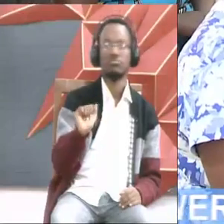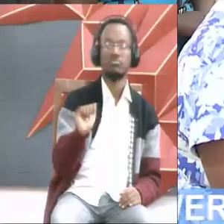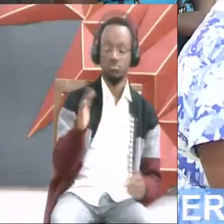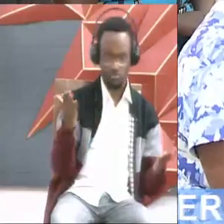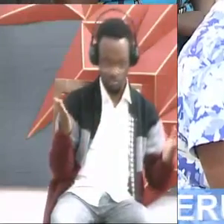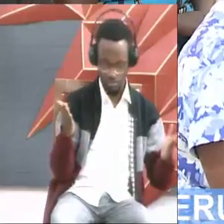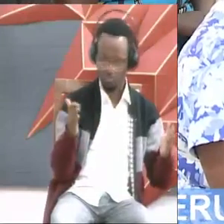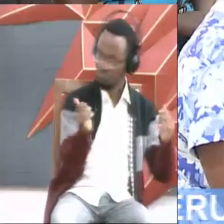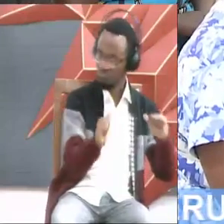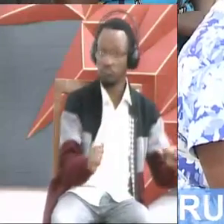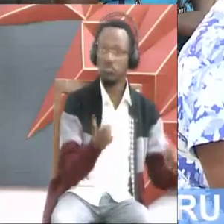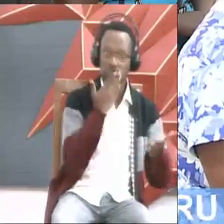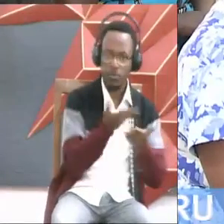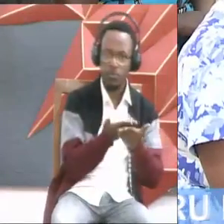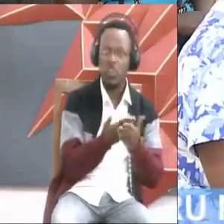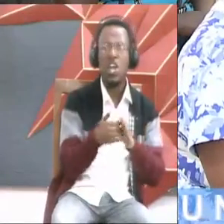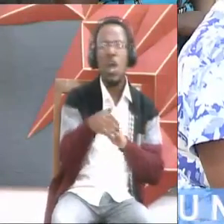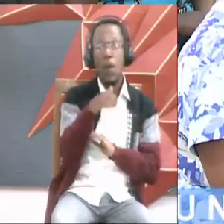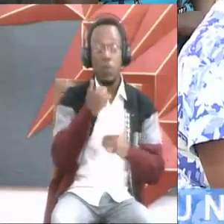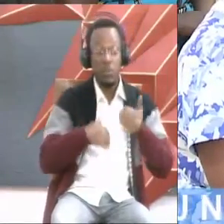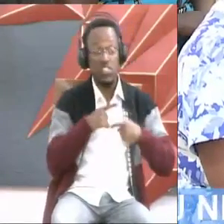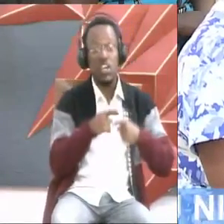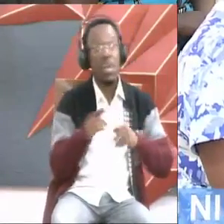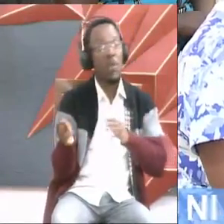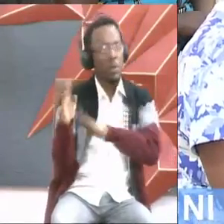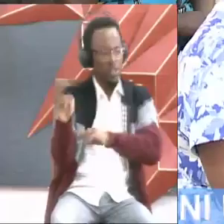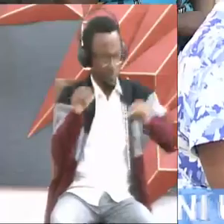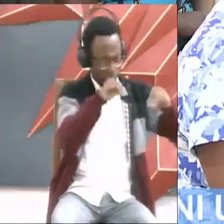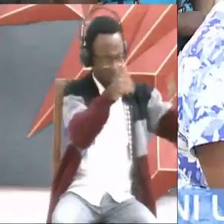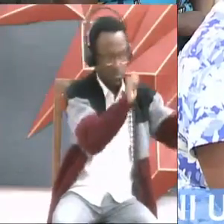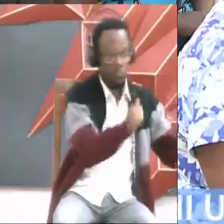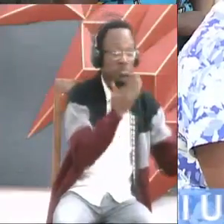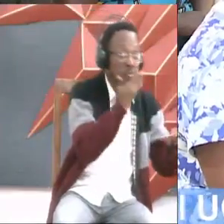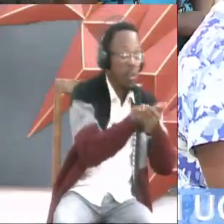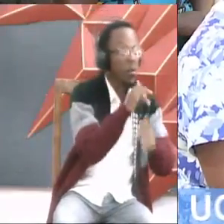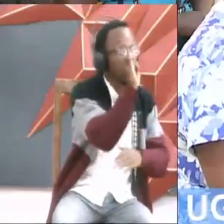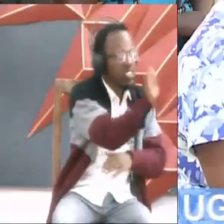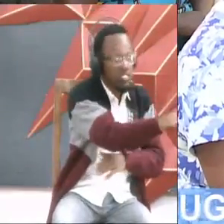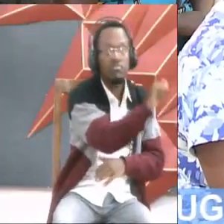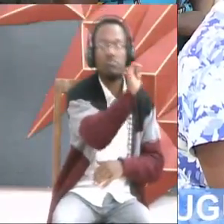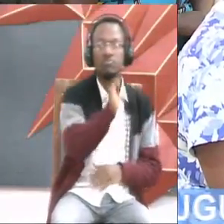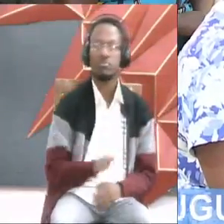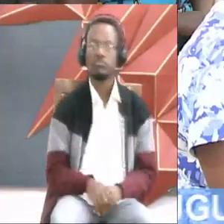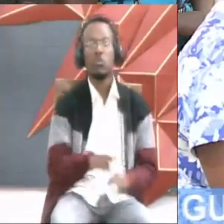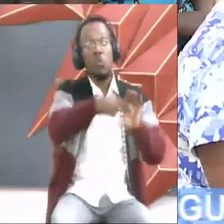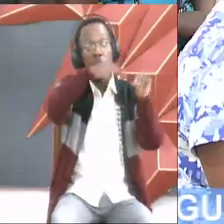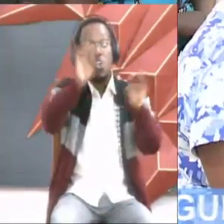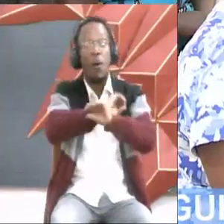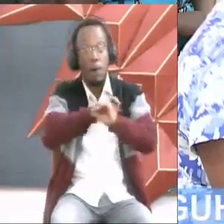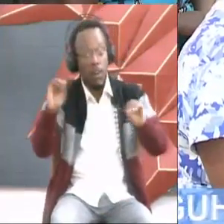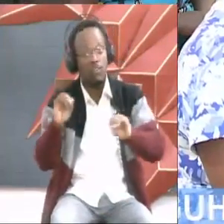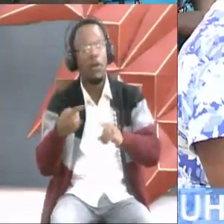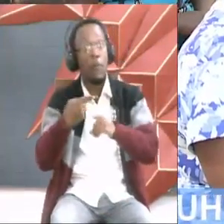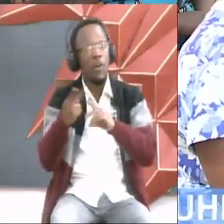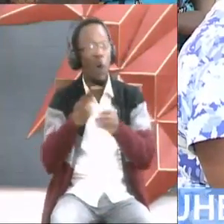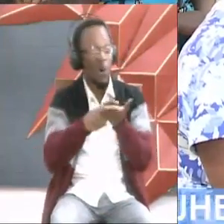ikabahezayo, ntibazosubire kuva mu icyo kirere cyiza, bakabatirizwayo na mwemu yera.